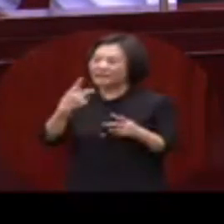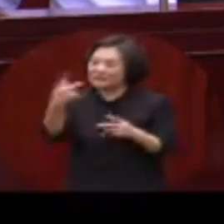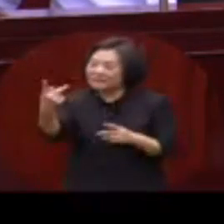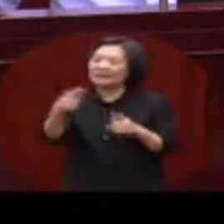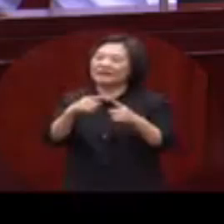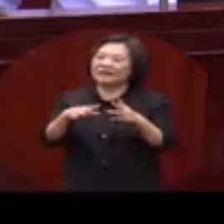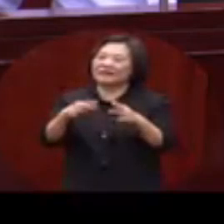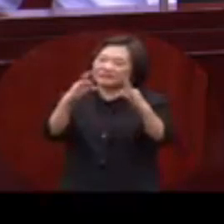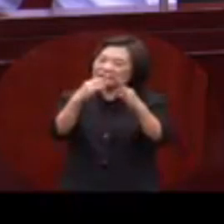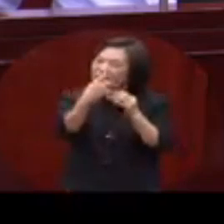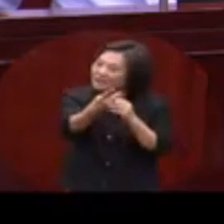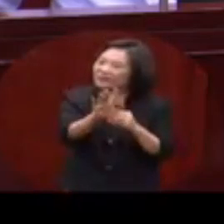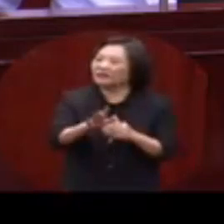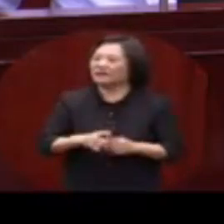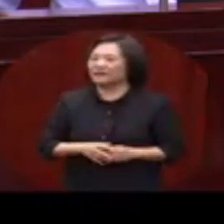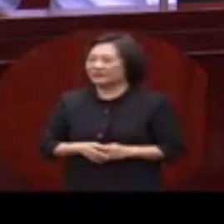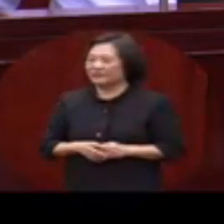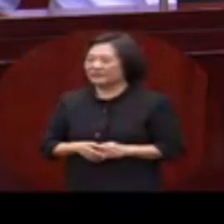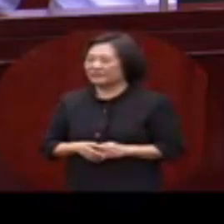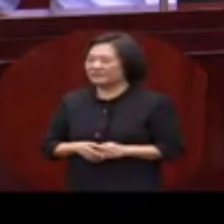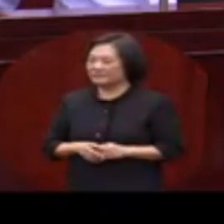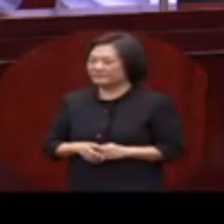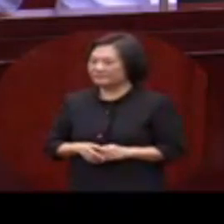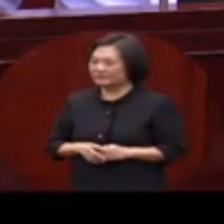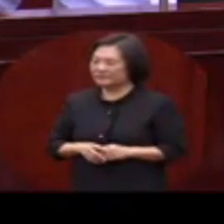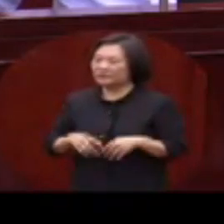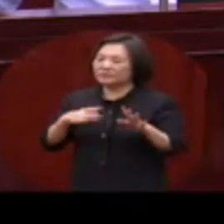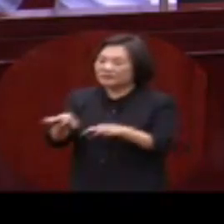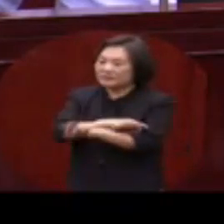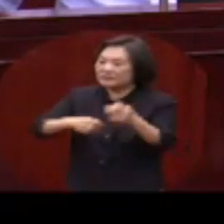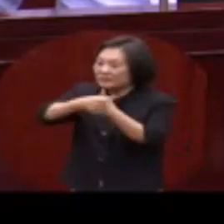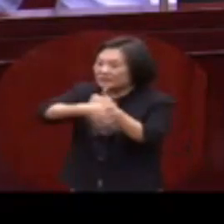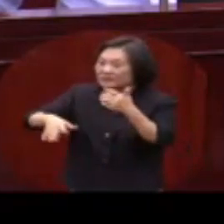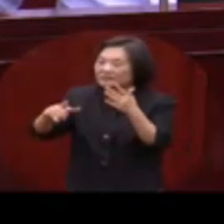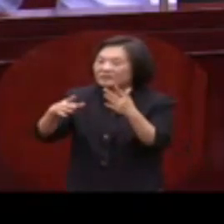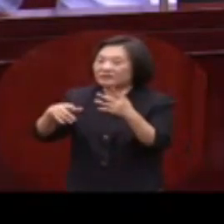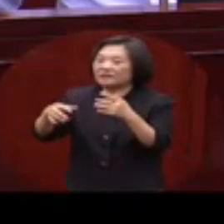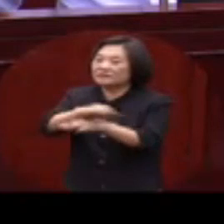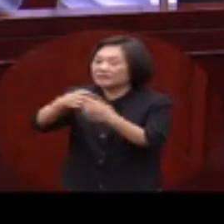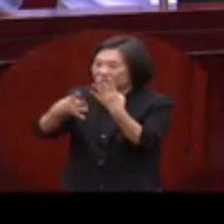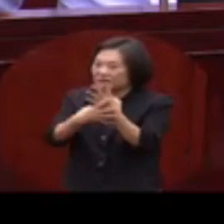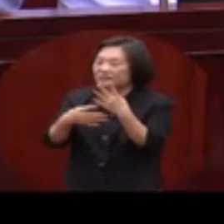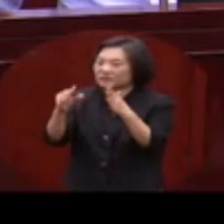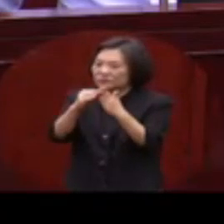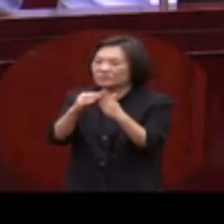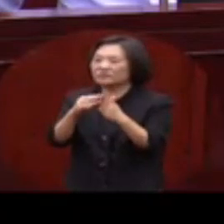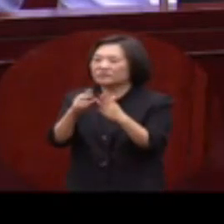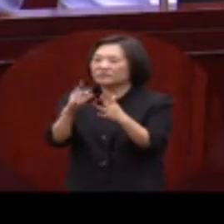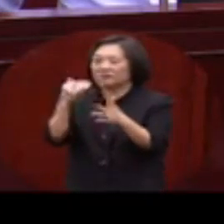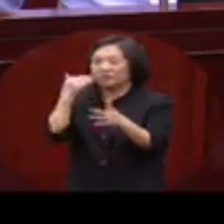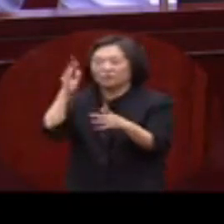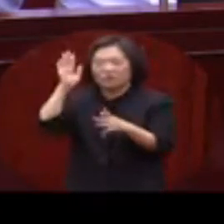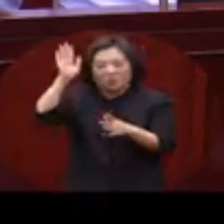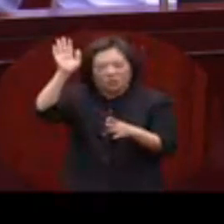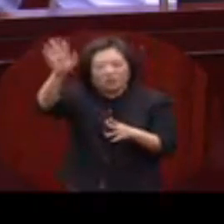幕10个，还有12个我后来有跟这个产业局长讲说，如果在四年内还在开12个呢，